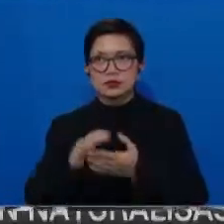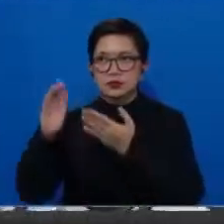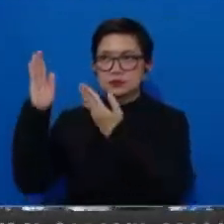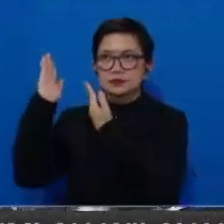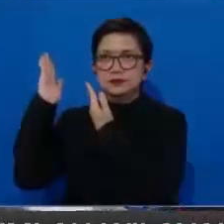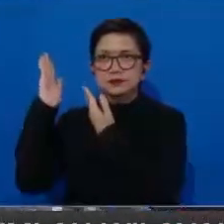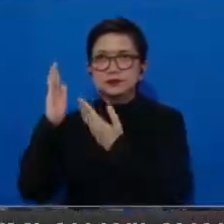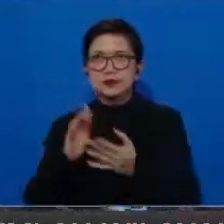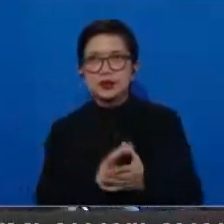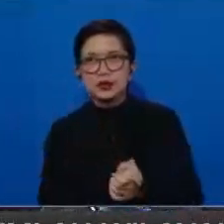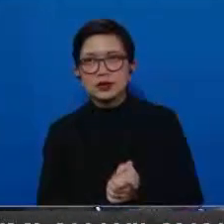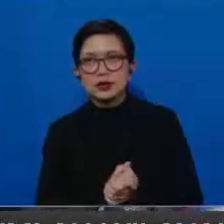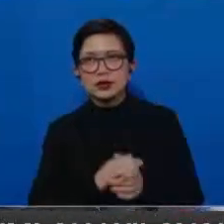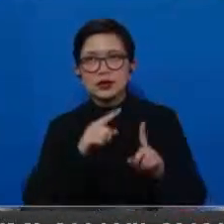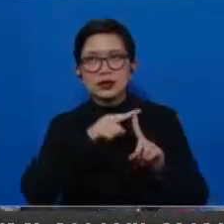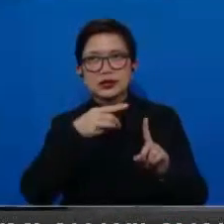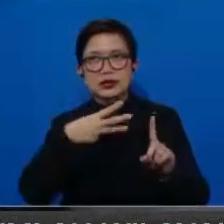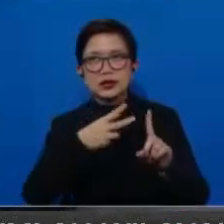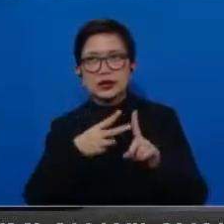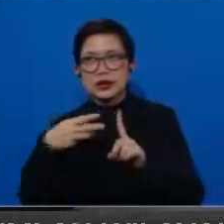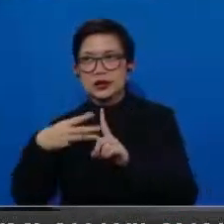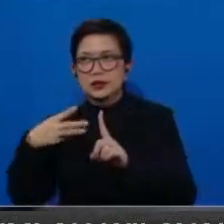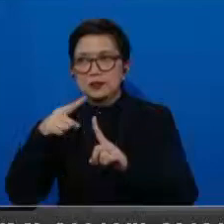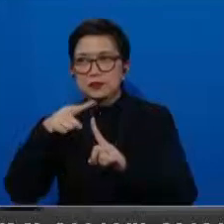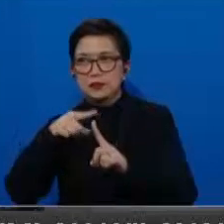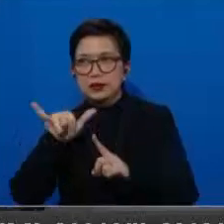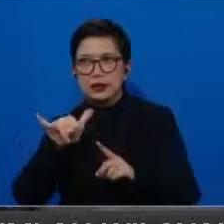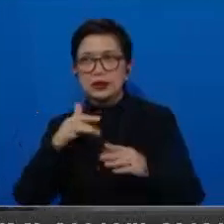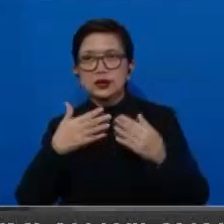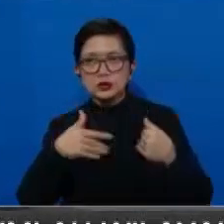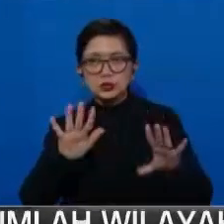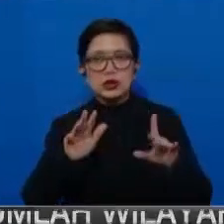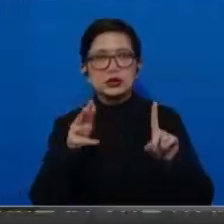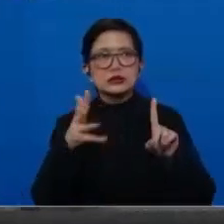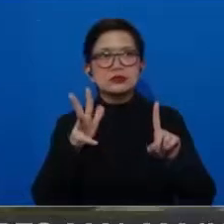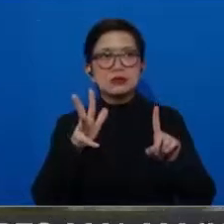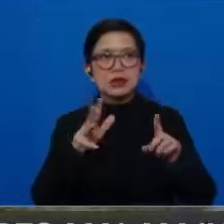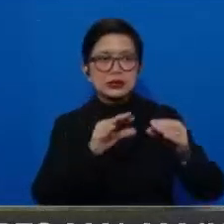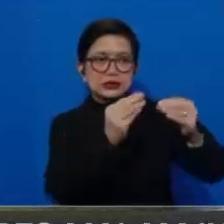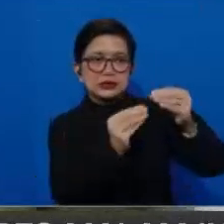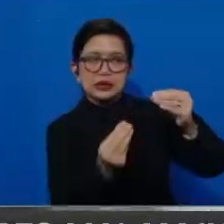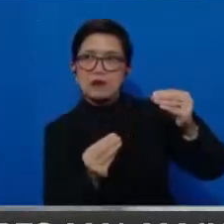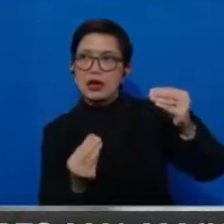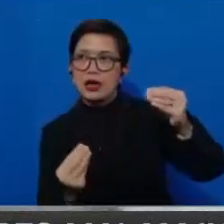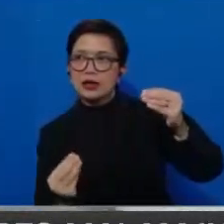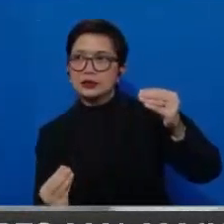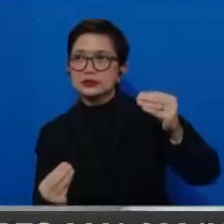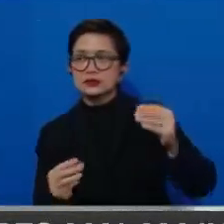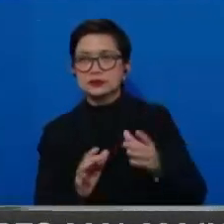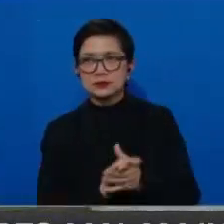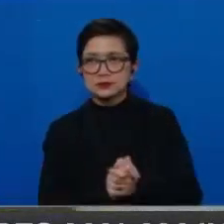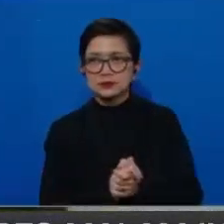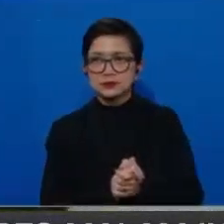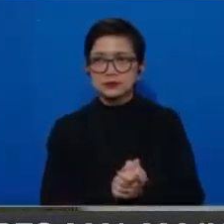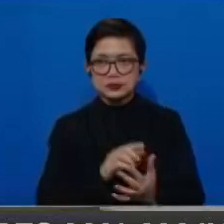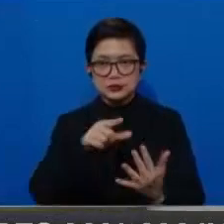awal tahun 2023, namun sudah memiliki 19 cabang di Pulau Jawa dan Sumatera. Seblak ini memiliki banyak pilihan topping